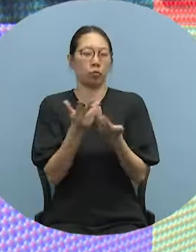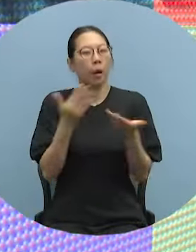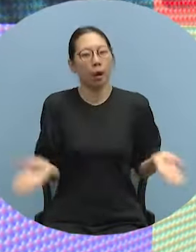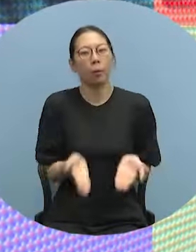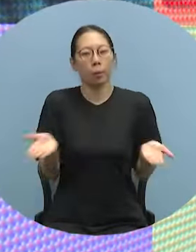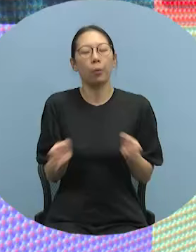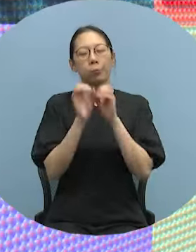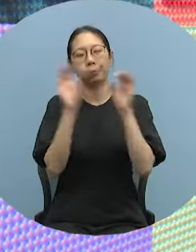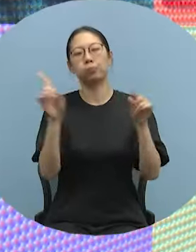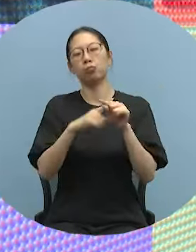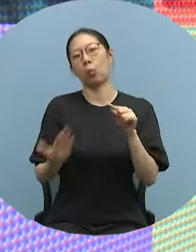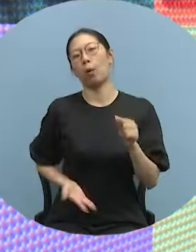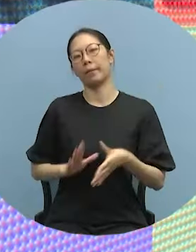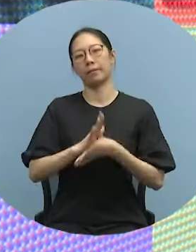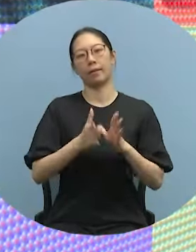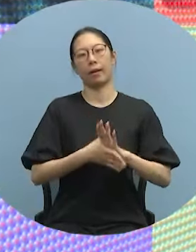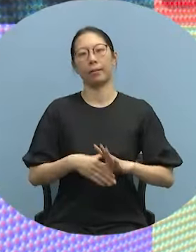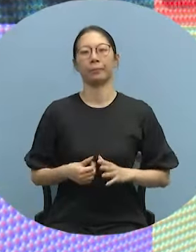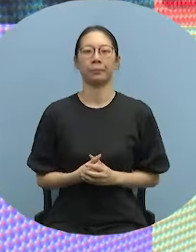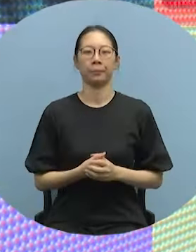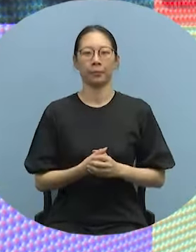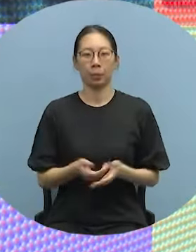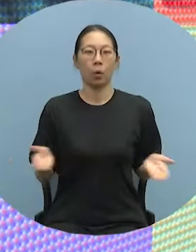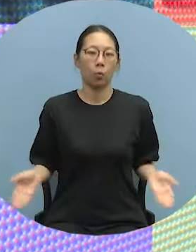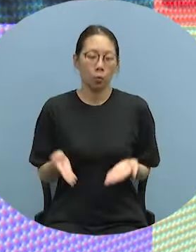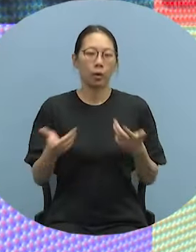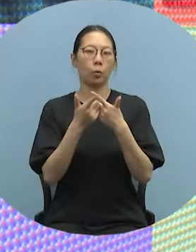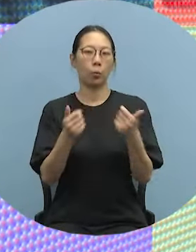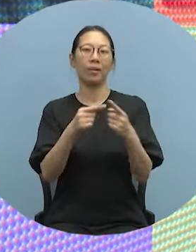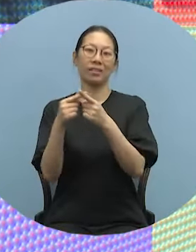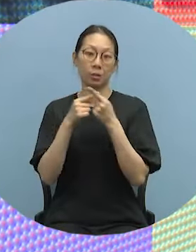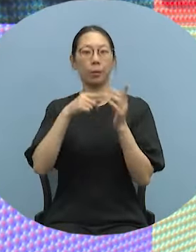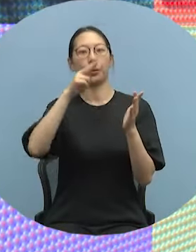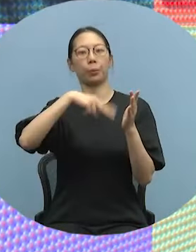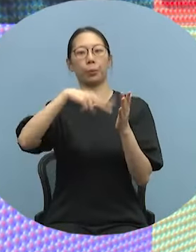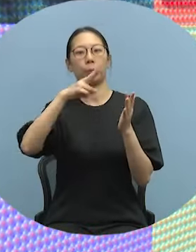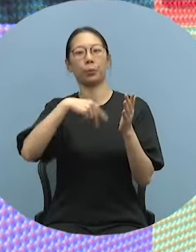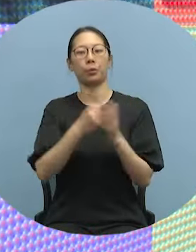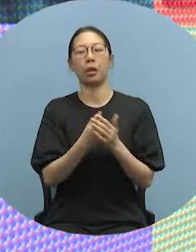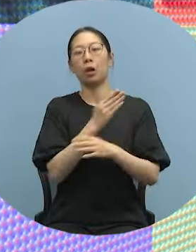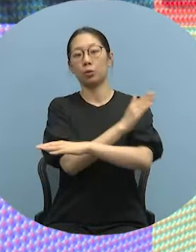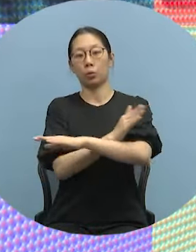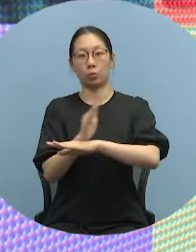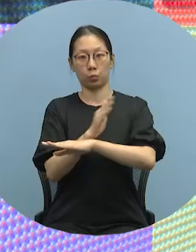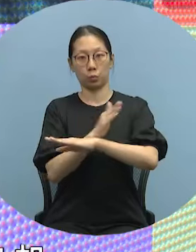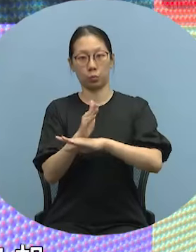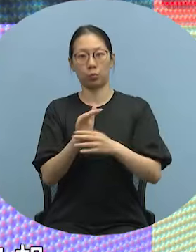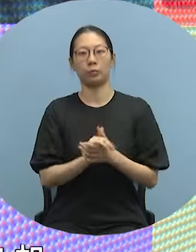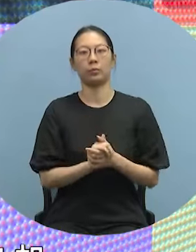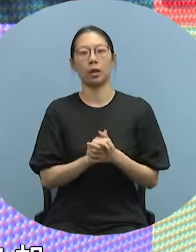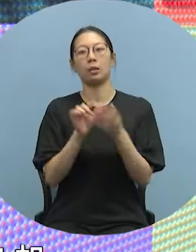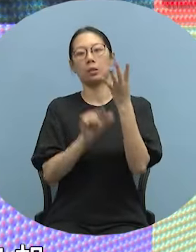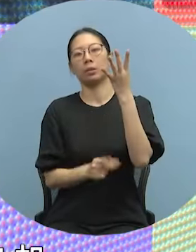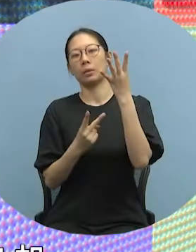個機會咧去宣揚我哋嘅中華文化啦。為咗鼓勵同埋配合市民多閱讀咧。香港公共圖書館咧係會